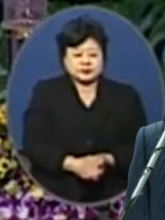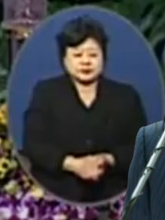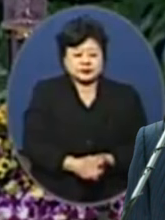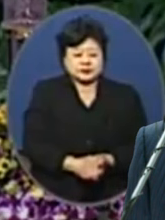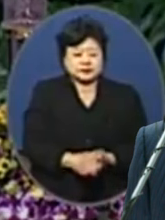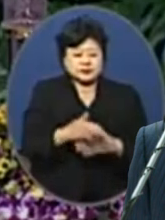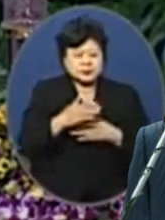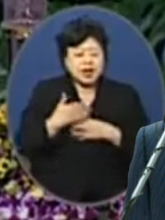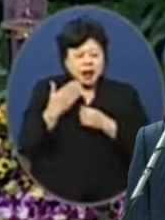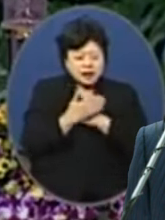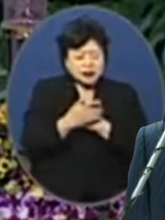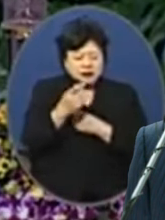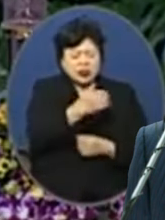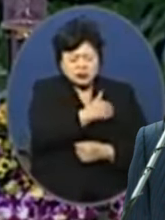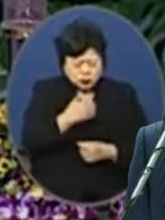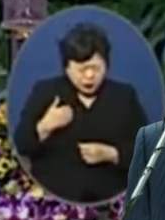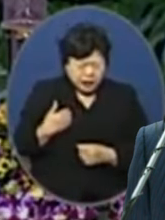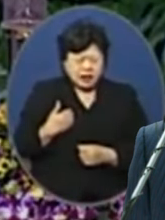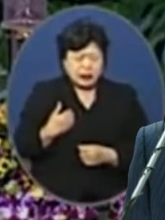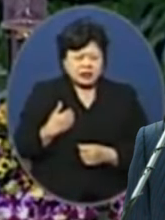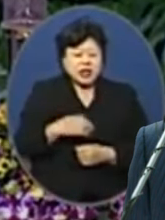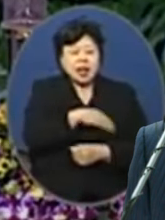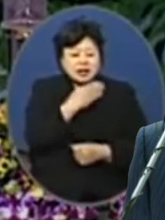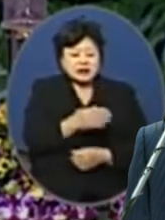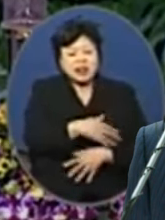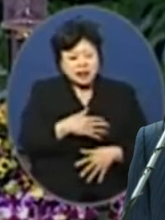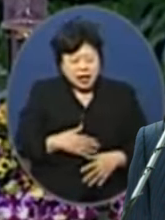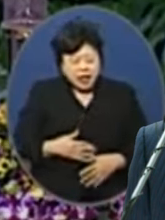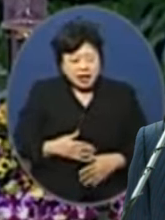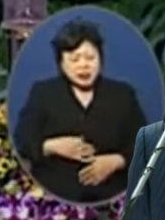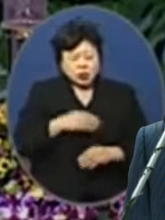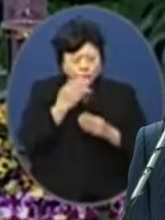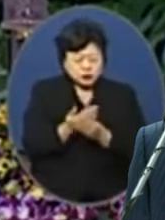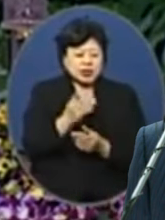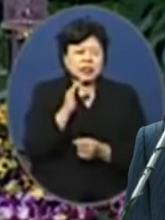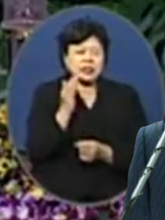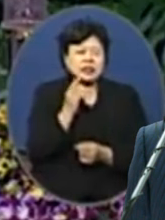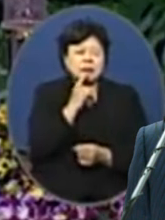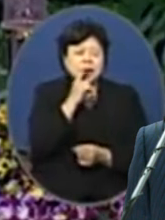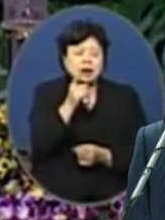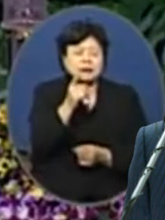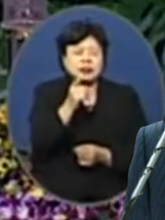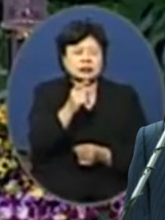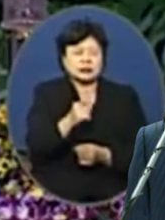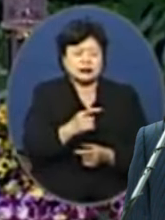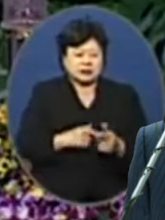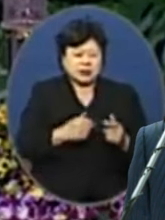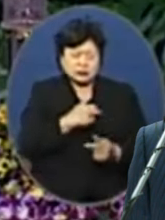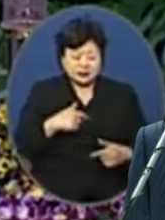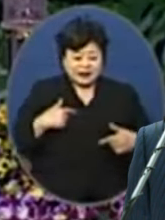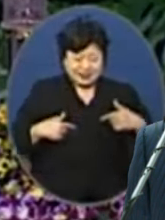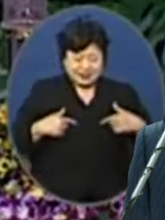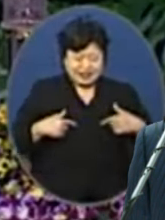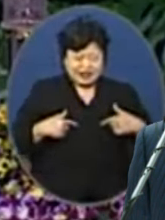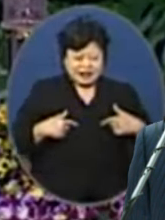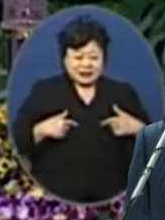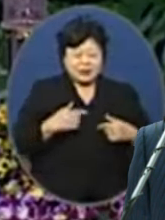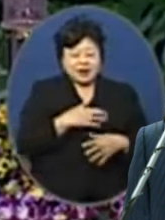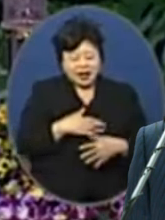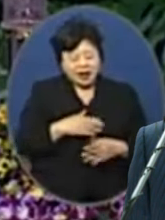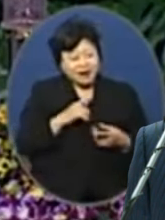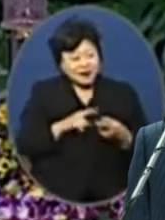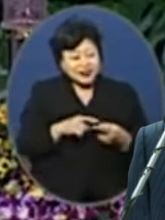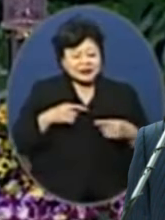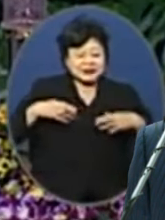이르시기를 내 은혜가 내게 족하도다이는 내 능력이 약한 데서 온전하여짐이라 하신지라 그러므로 도리어 크게 기뻐함으로 나의 여러 약한 것들에